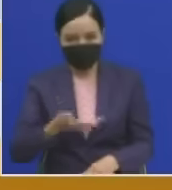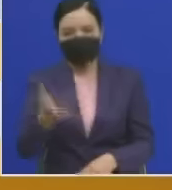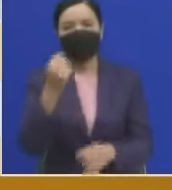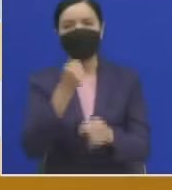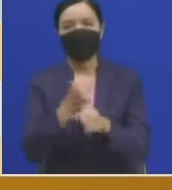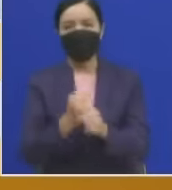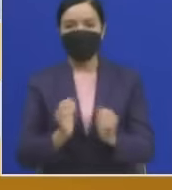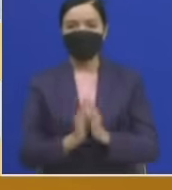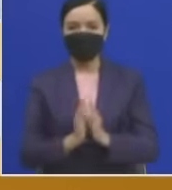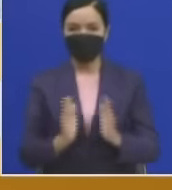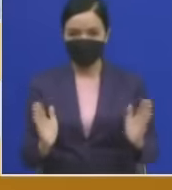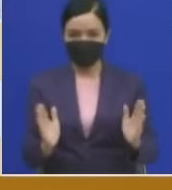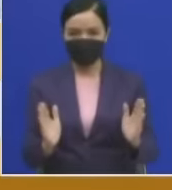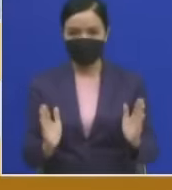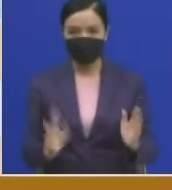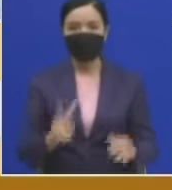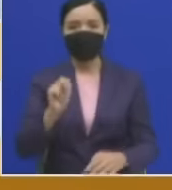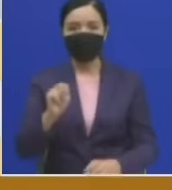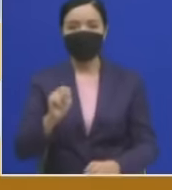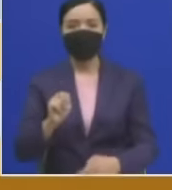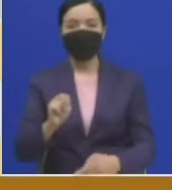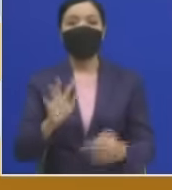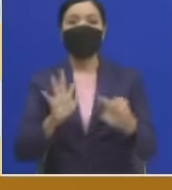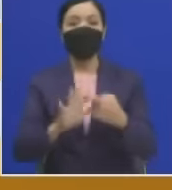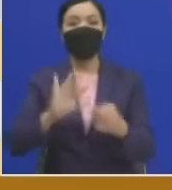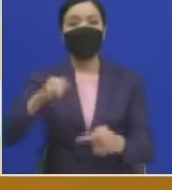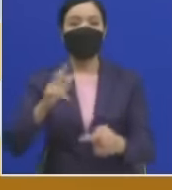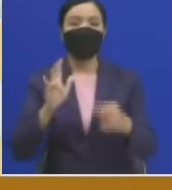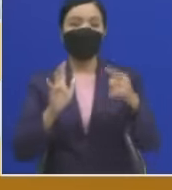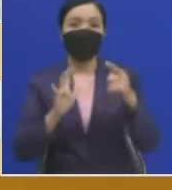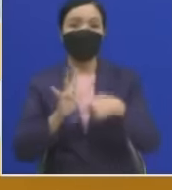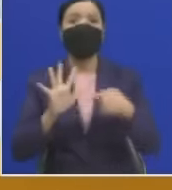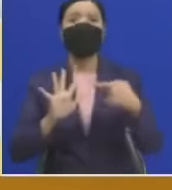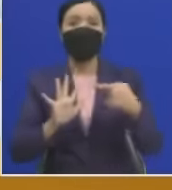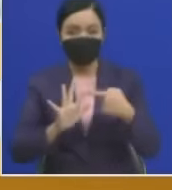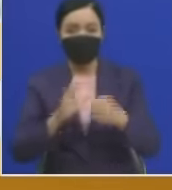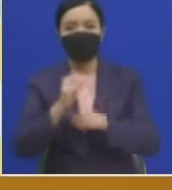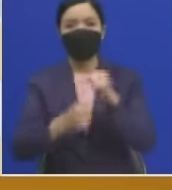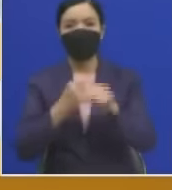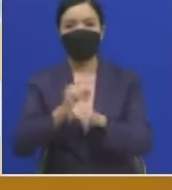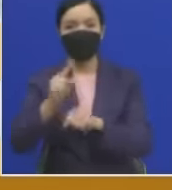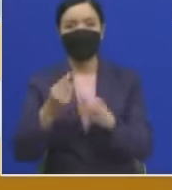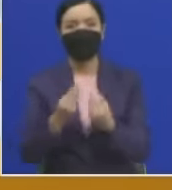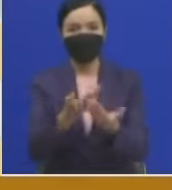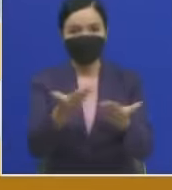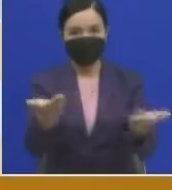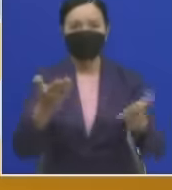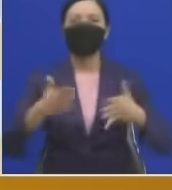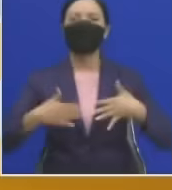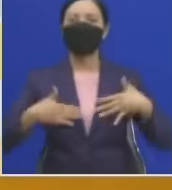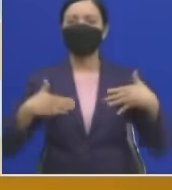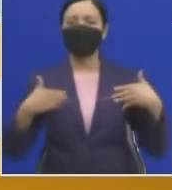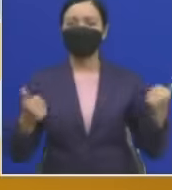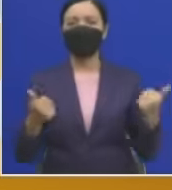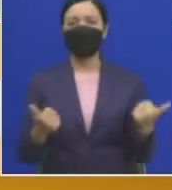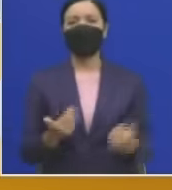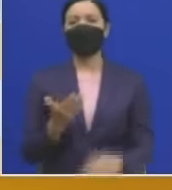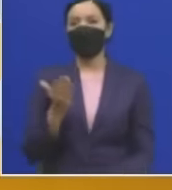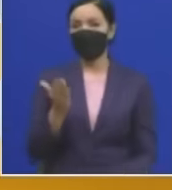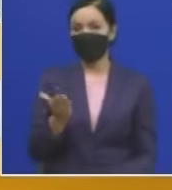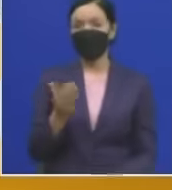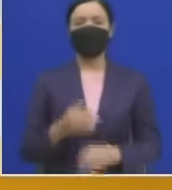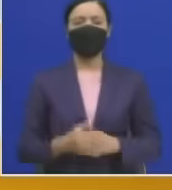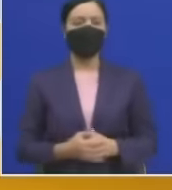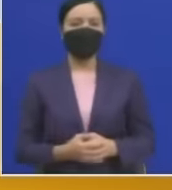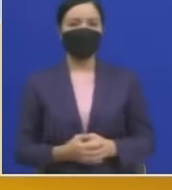แล้วก็ขอบคุณนะจ๊ะ ที่ยกมือไหว้เนี่ยหรอคะ ปีใหม่ขอให้มีความสุขนี่เป็นบรรยากาศวันนี้นะครับ